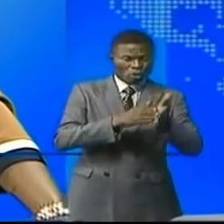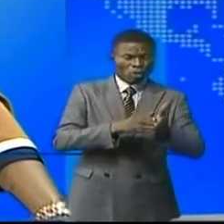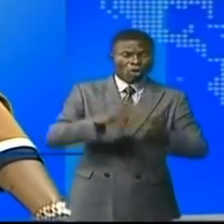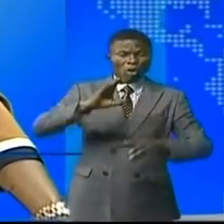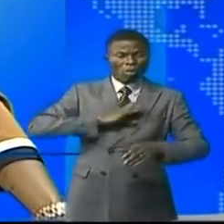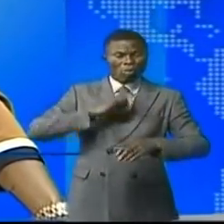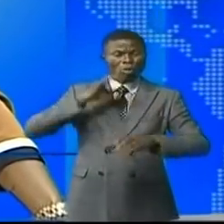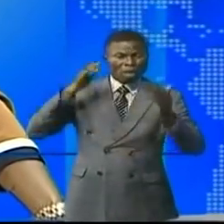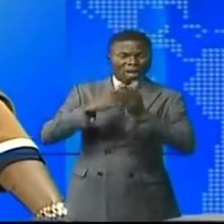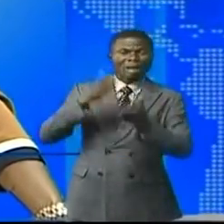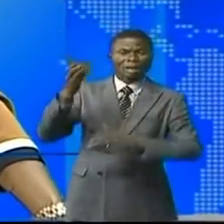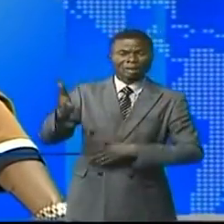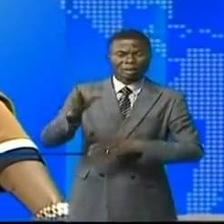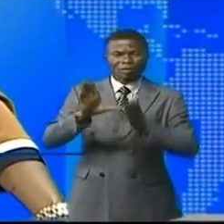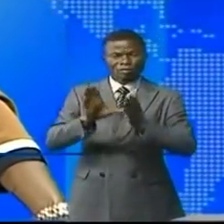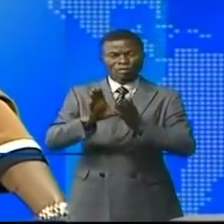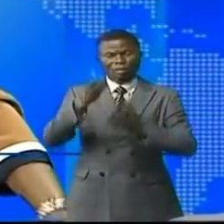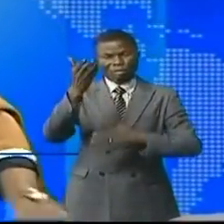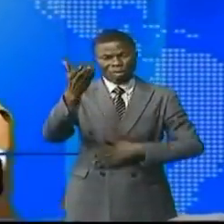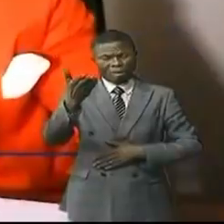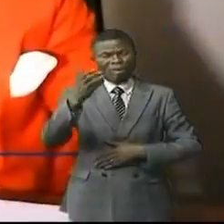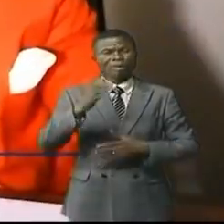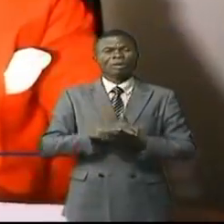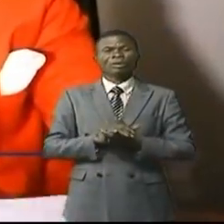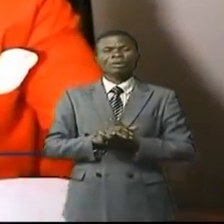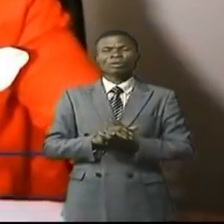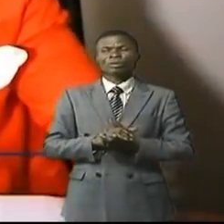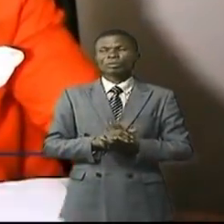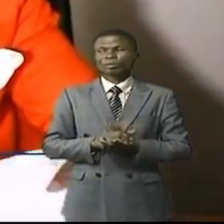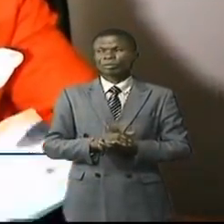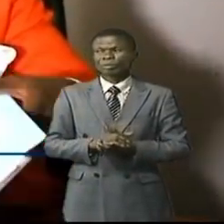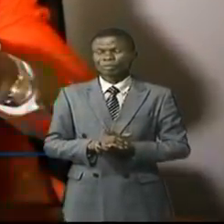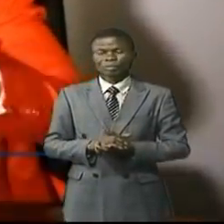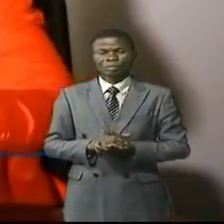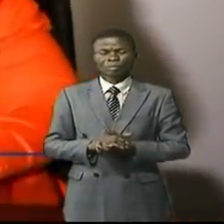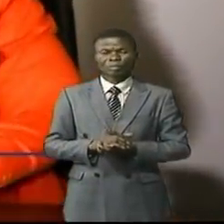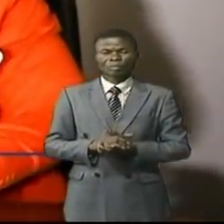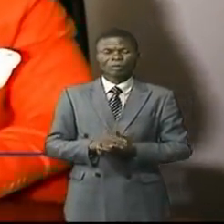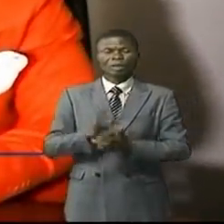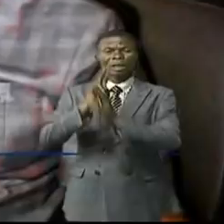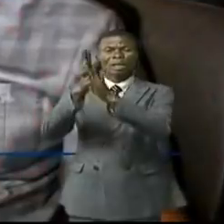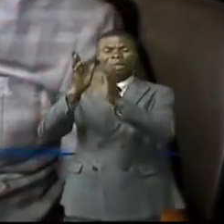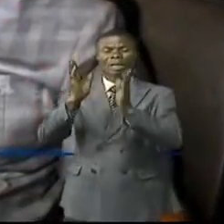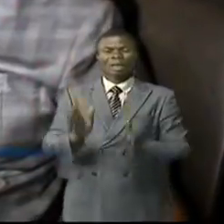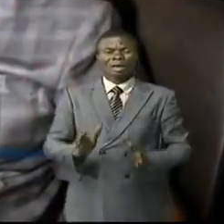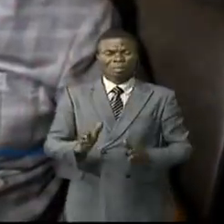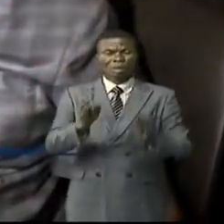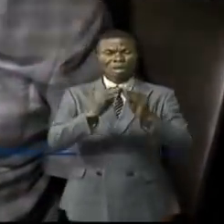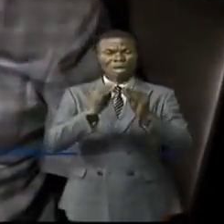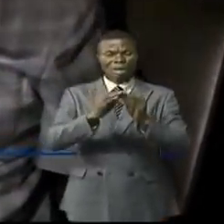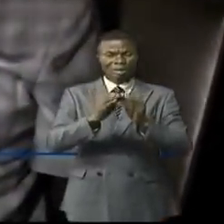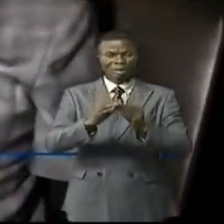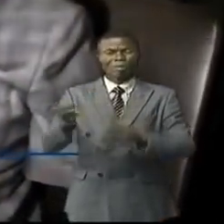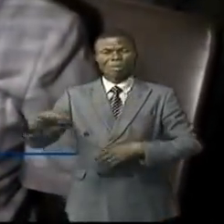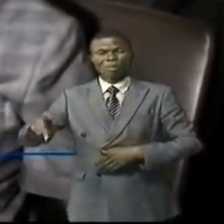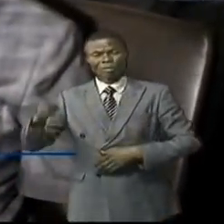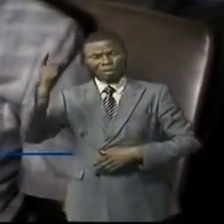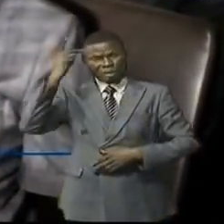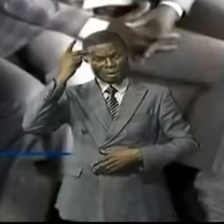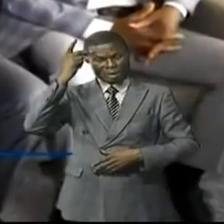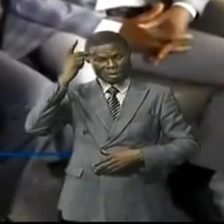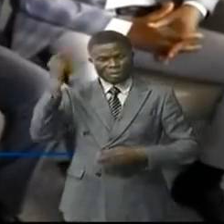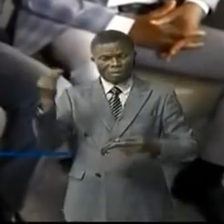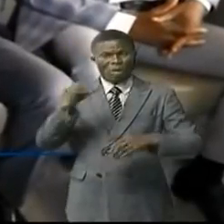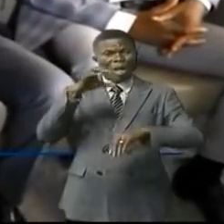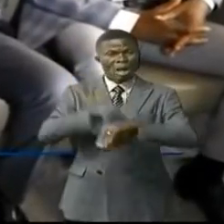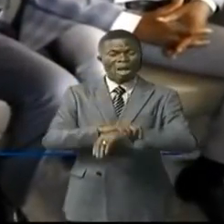cette agression. Un reportage de Dada Chabani. Le rapporteur de l'Assemblée provinciale de Kinshasa, Junior Nembalemba, a été victime de